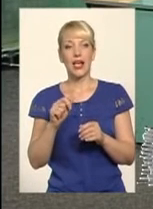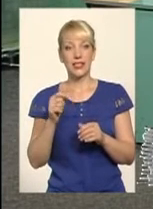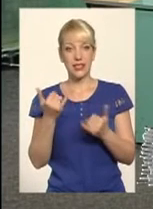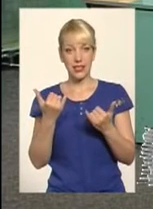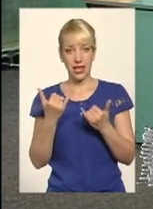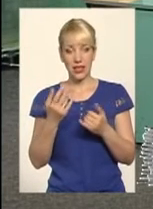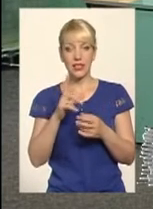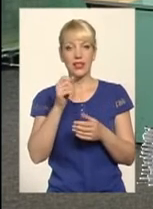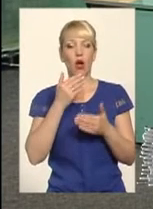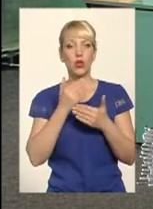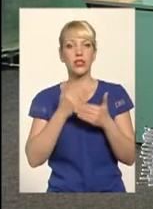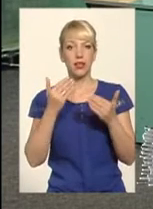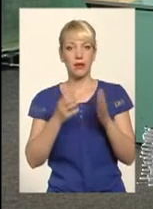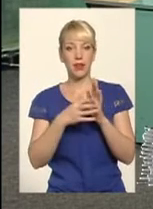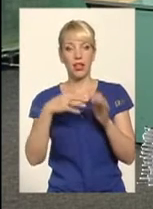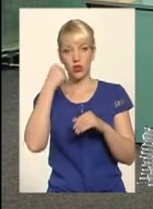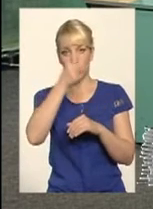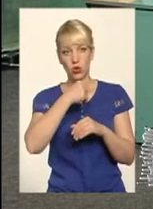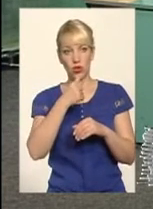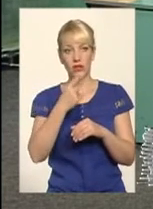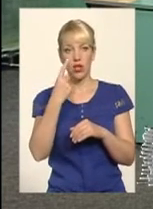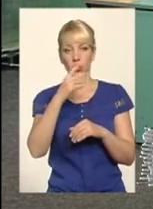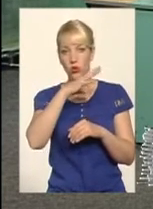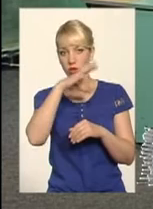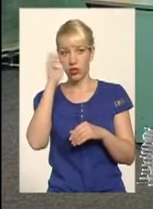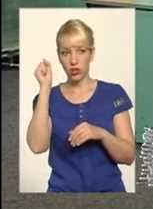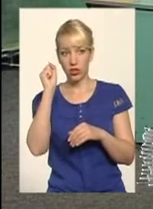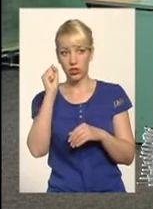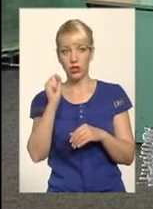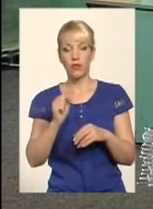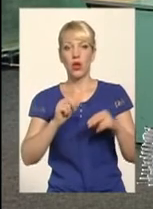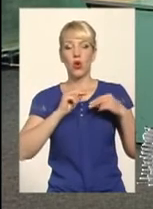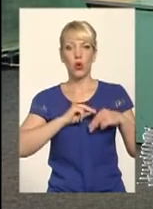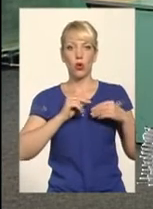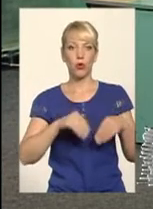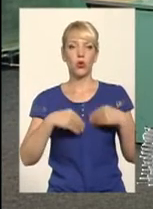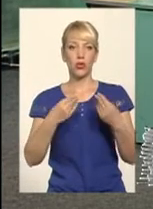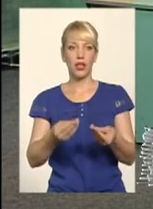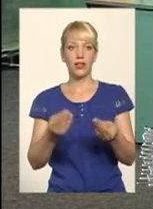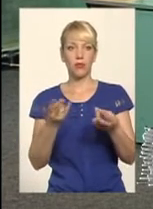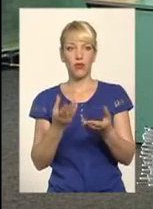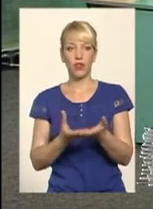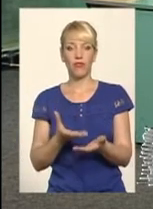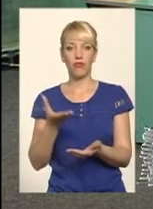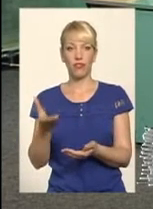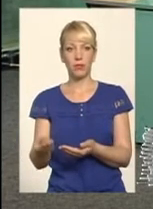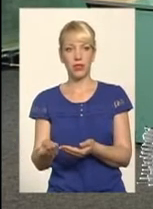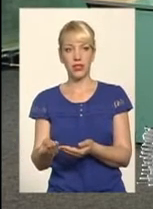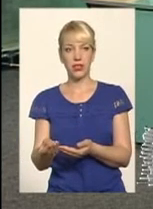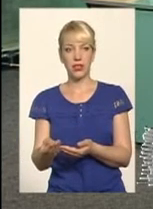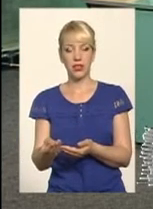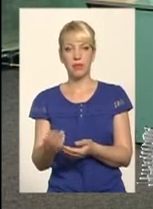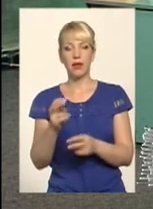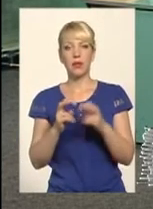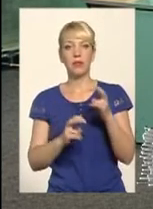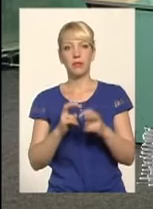останні 15 років раз і за одну ніж фактично маємо... Роботодавець має виплатити оту пенсію. Ну, не виплатити, за